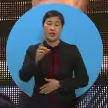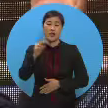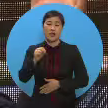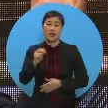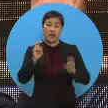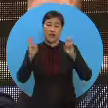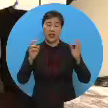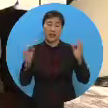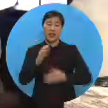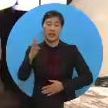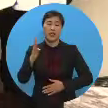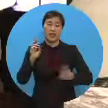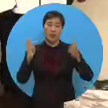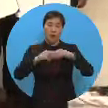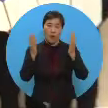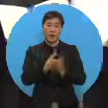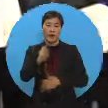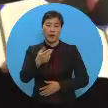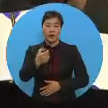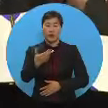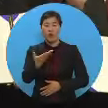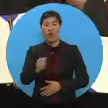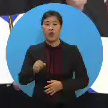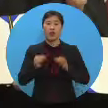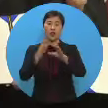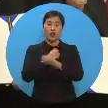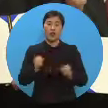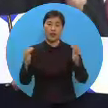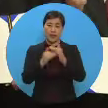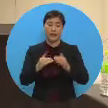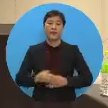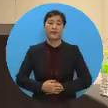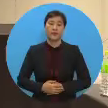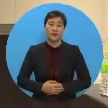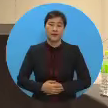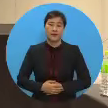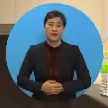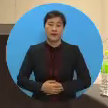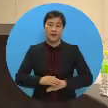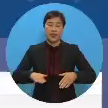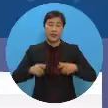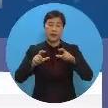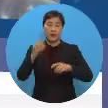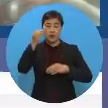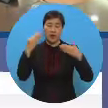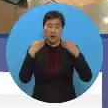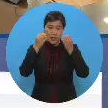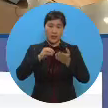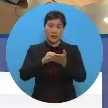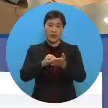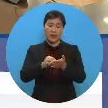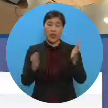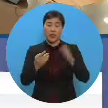또 SDN 주식회사 등 4개 기업과 모두 269억 원 규모의 투자 협약을 체결했습니다. 전남